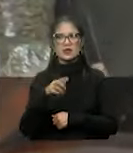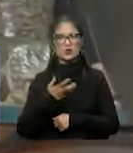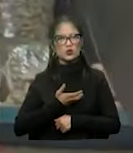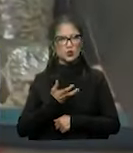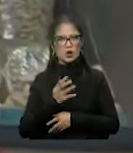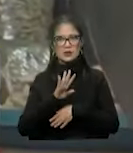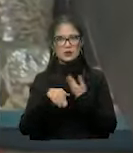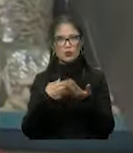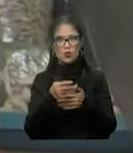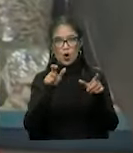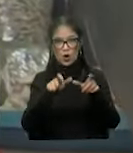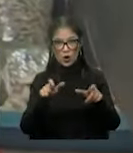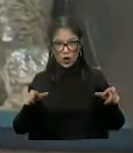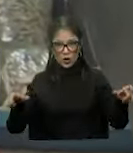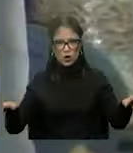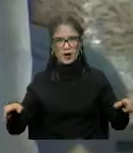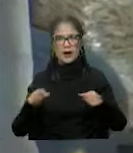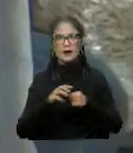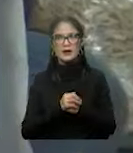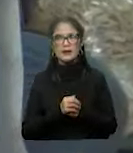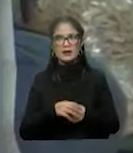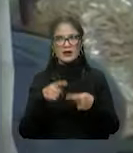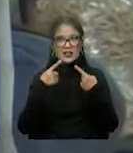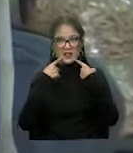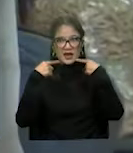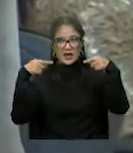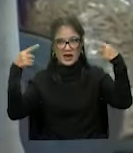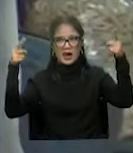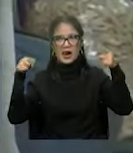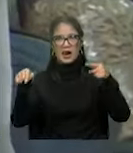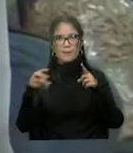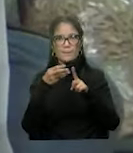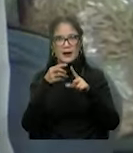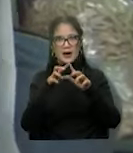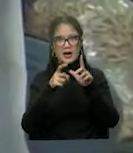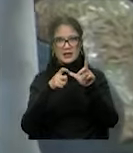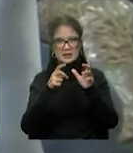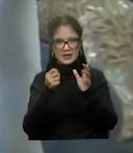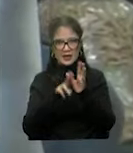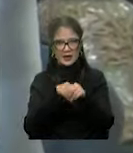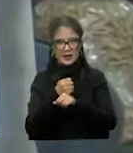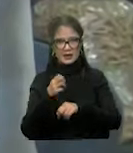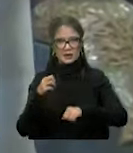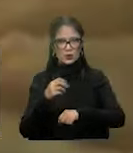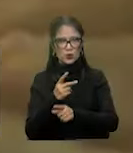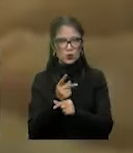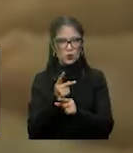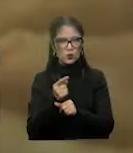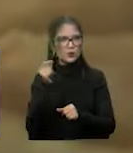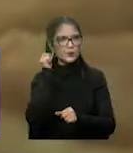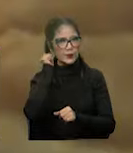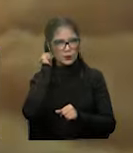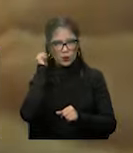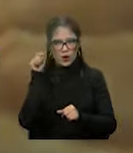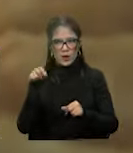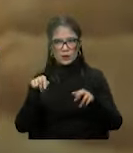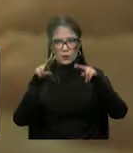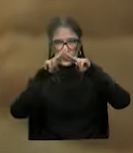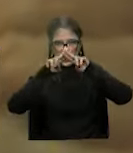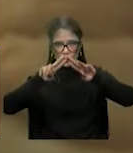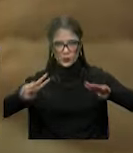kalangan. Kepopuleran Basreng rupanya menginspirasi seorang guru perempuan di Cikalong Wetan, Bandung Barat ini untuk